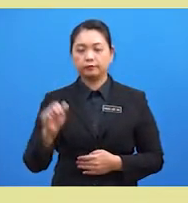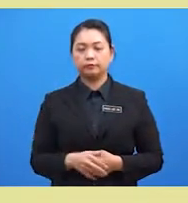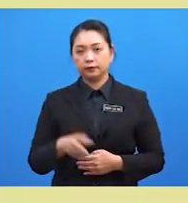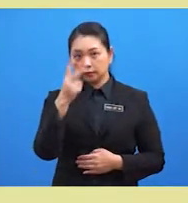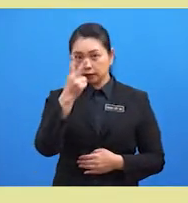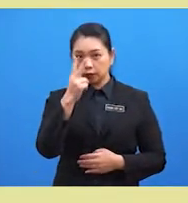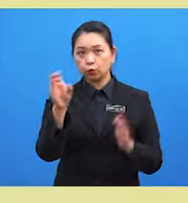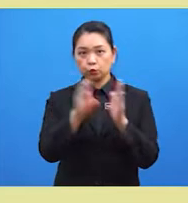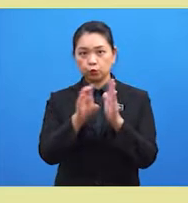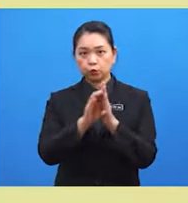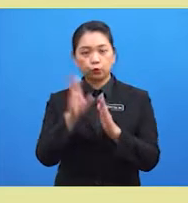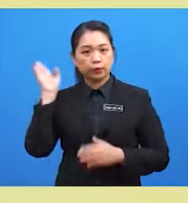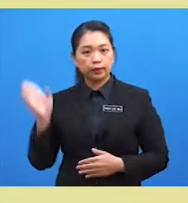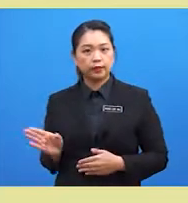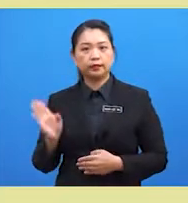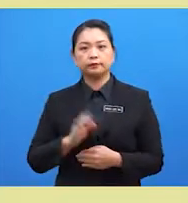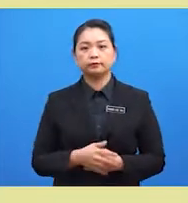Perhatikan contoh berikut.